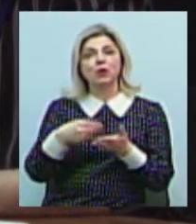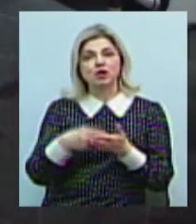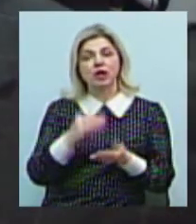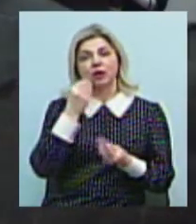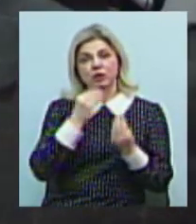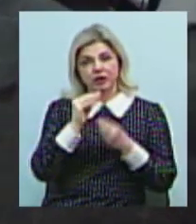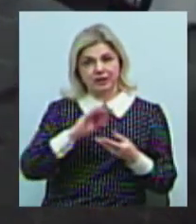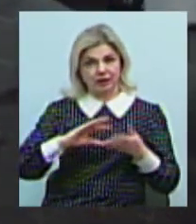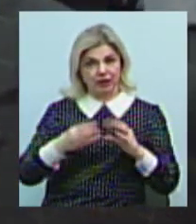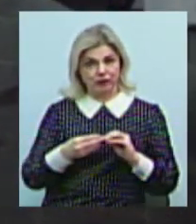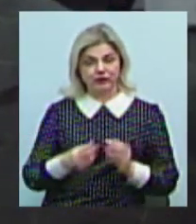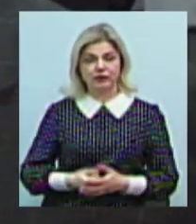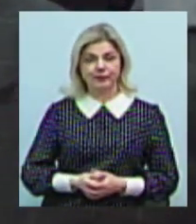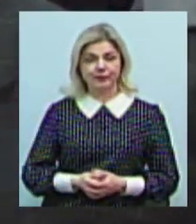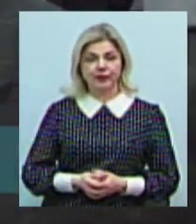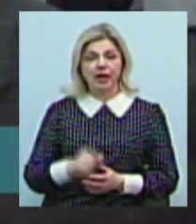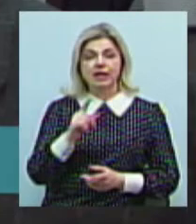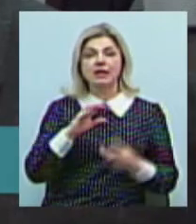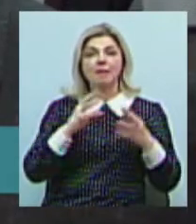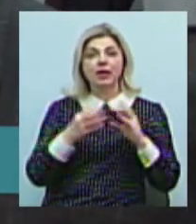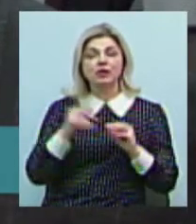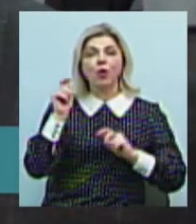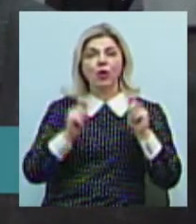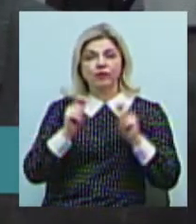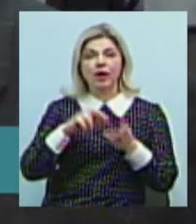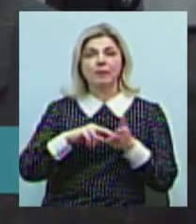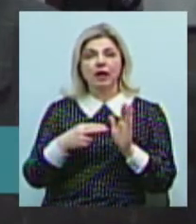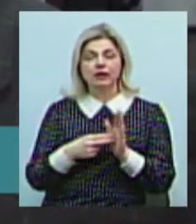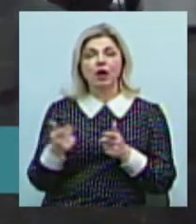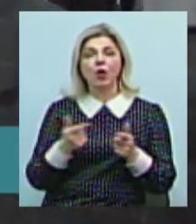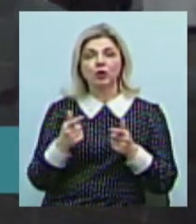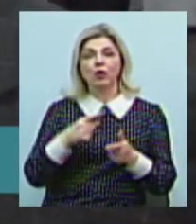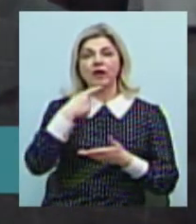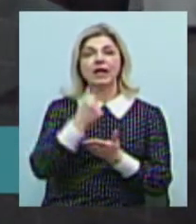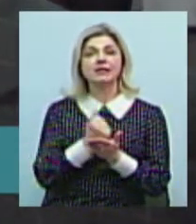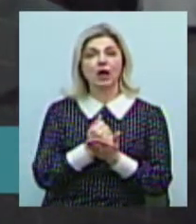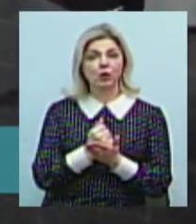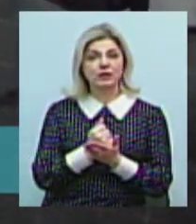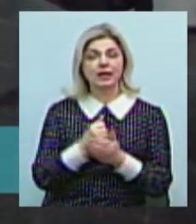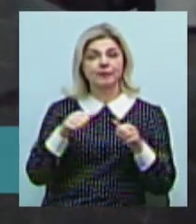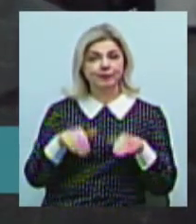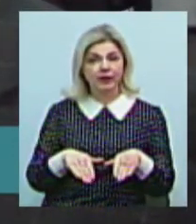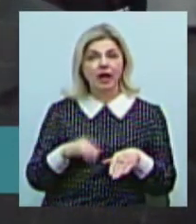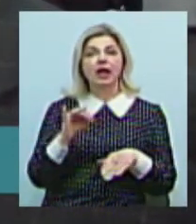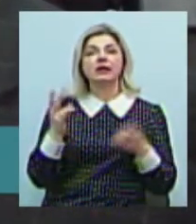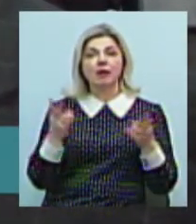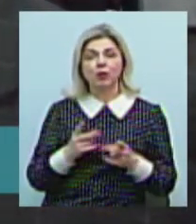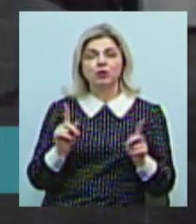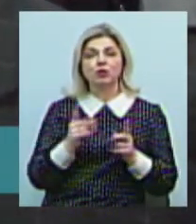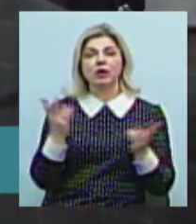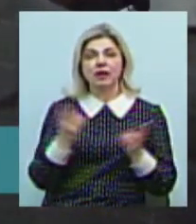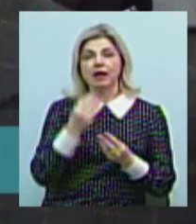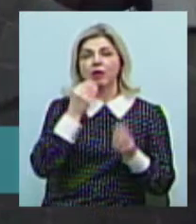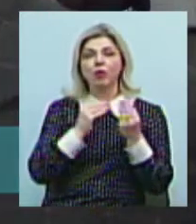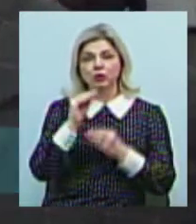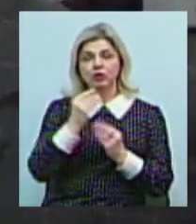результативнішими. За підсумками конференції планується підготовка резолюції. Вже очевидно те, що необхідно вдосконалити сам перелік